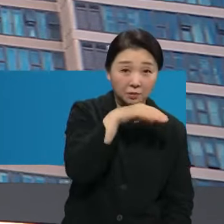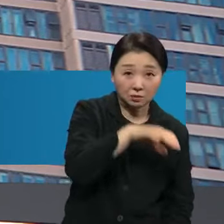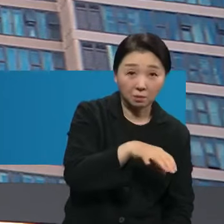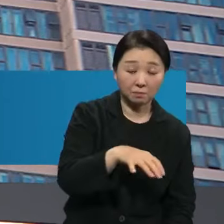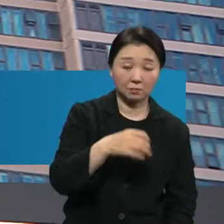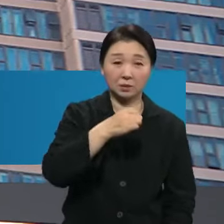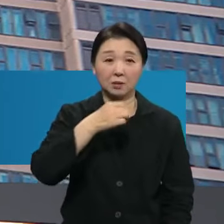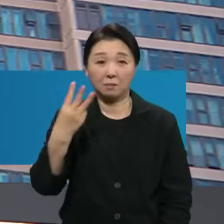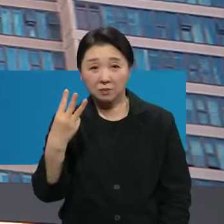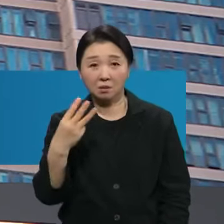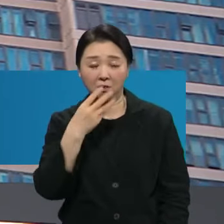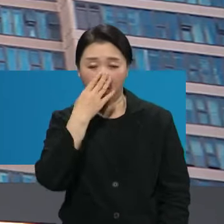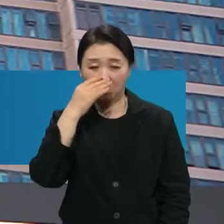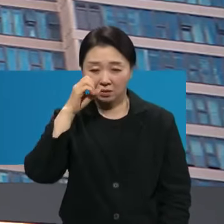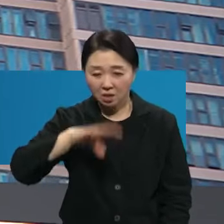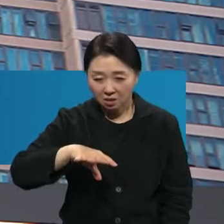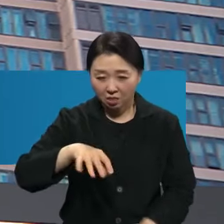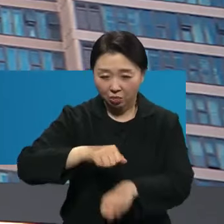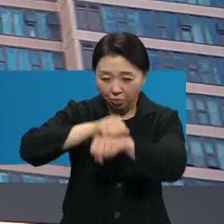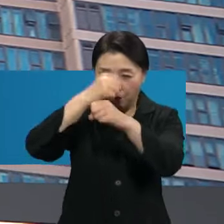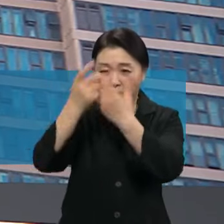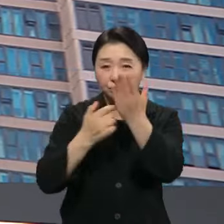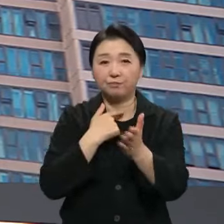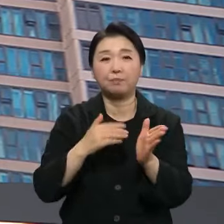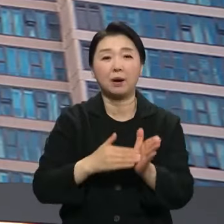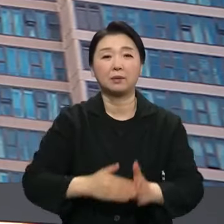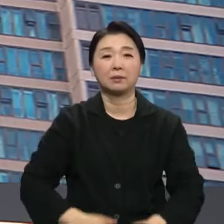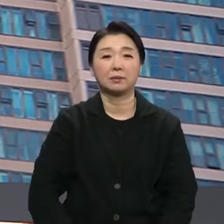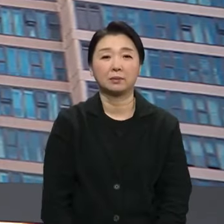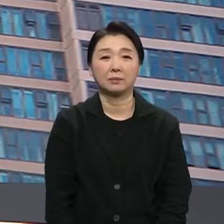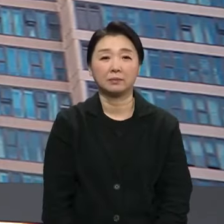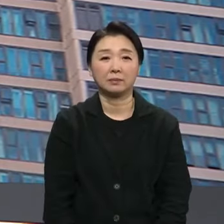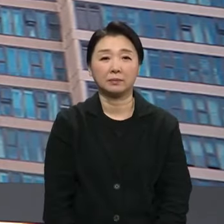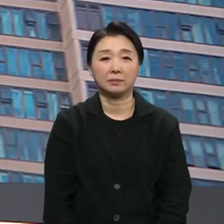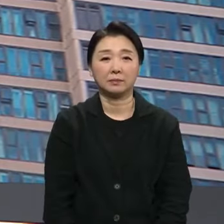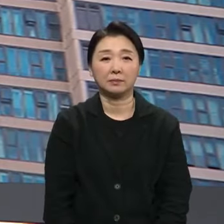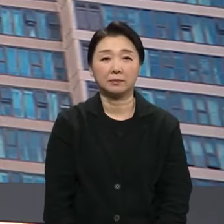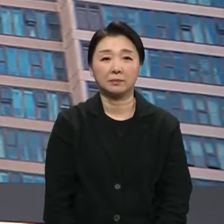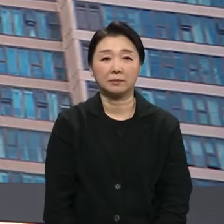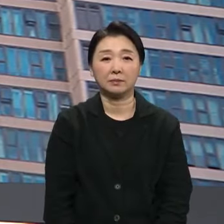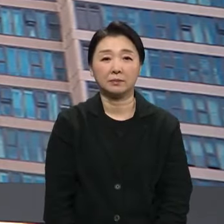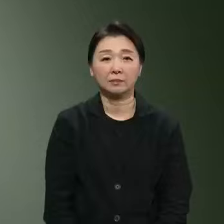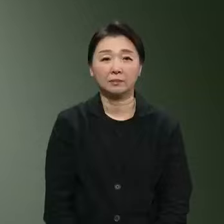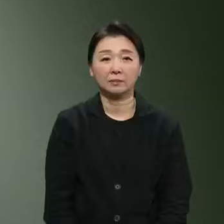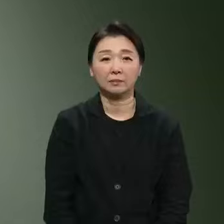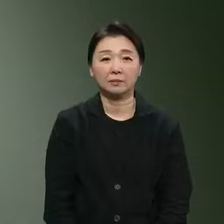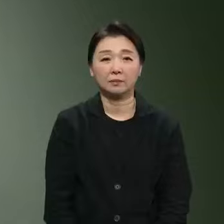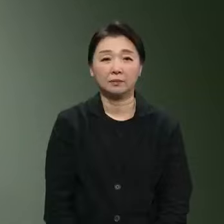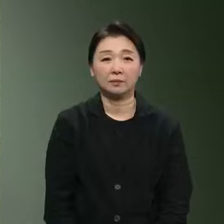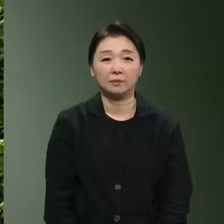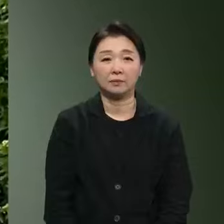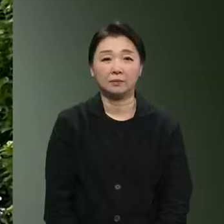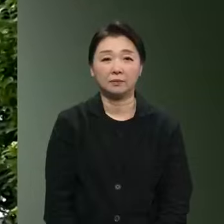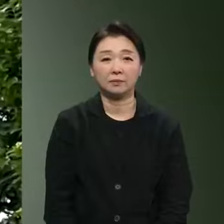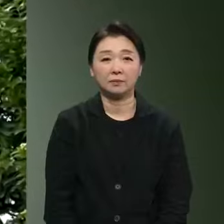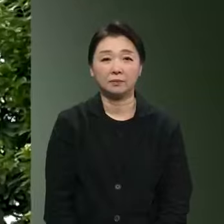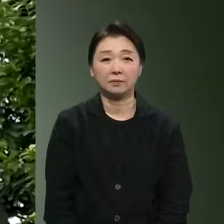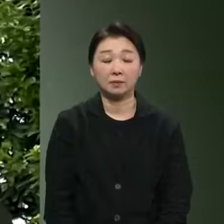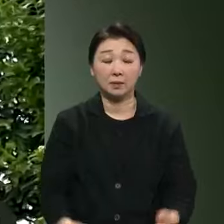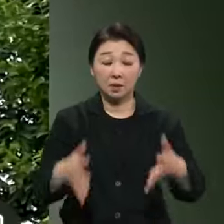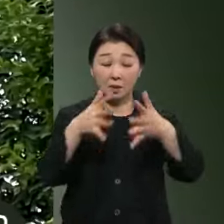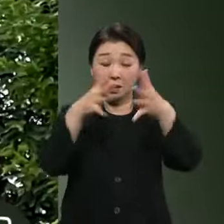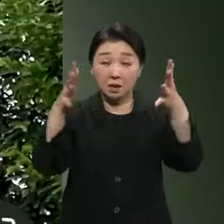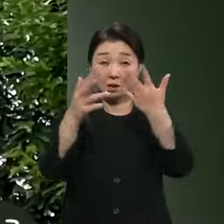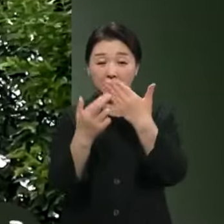3척 에선 쓰레기 매립장에서 이따라 불이났습니다 사건 사고 소식 윤정주 기자입니다 아파트